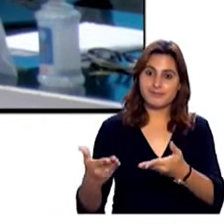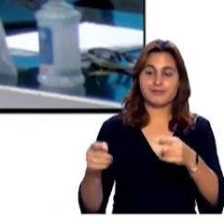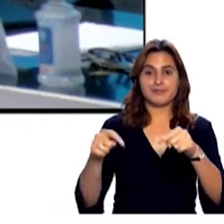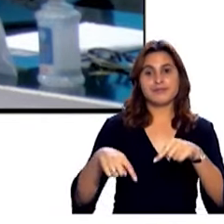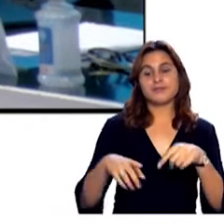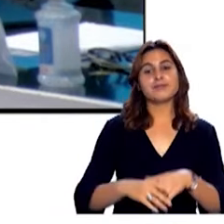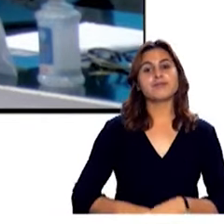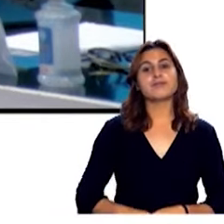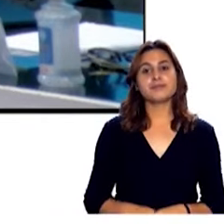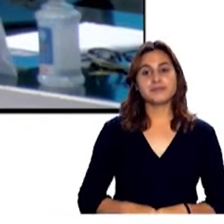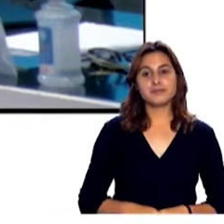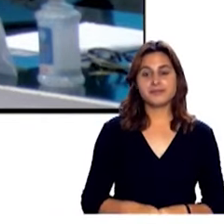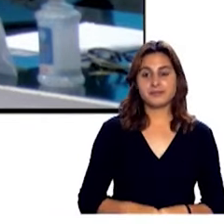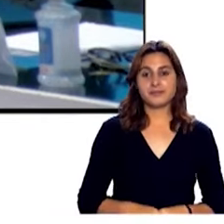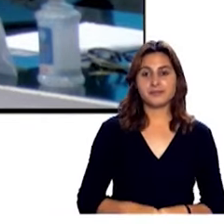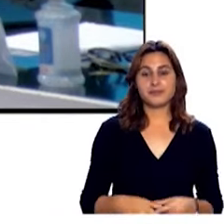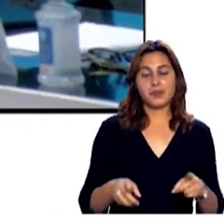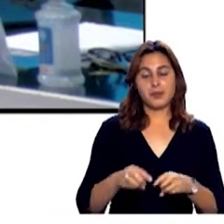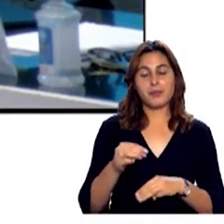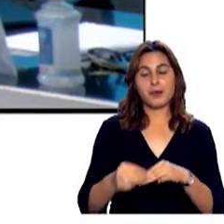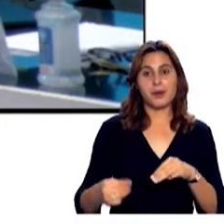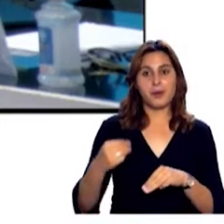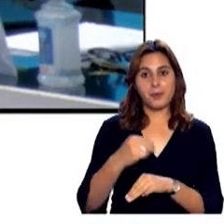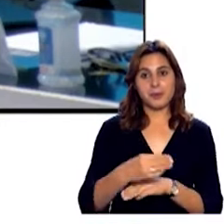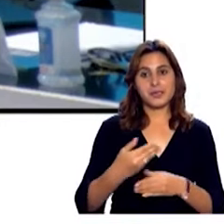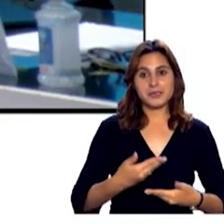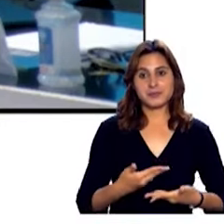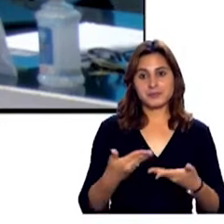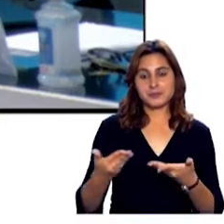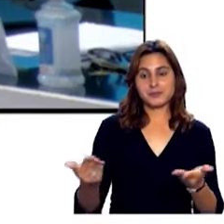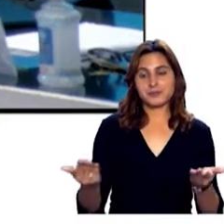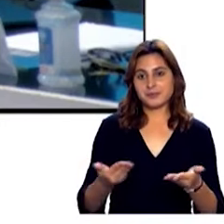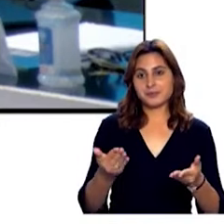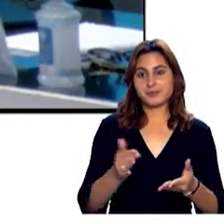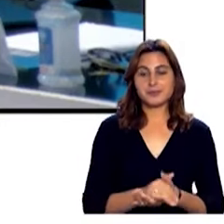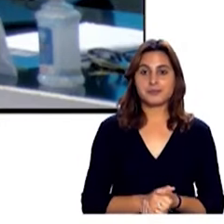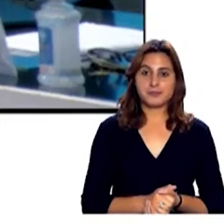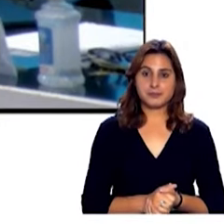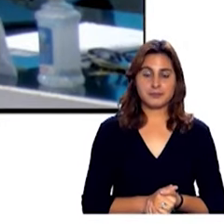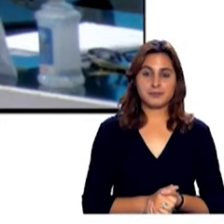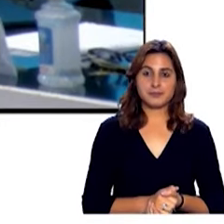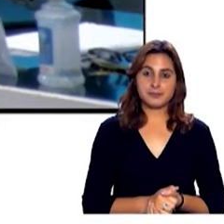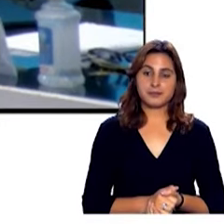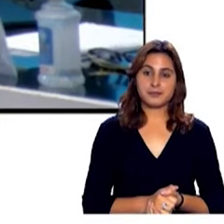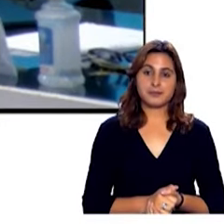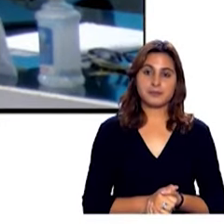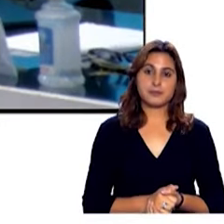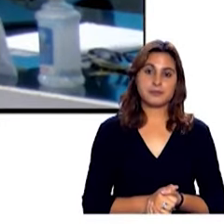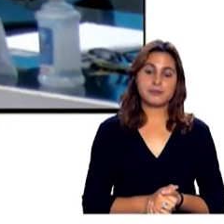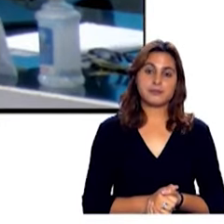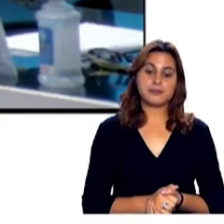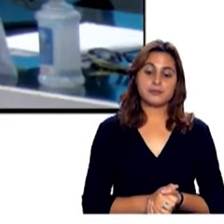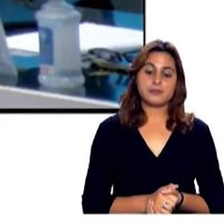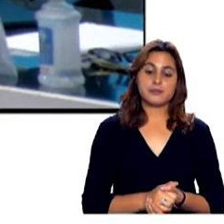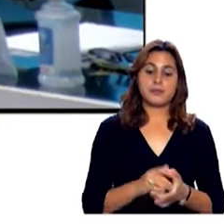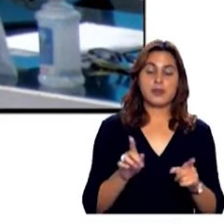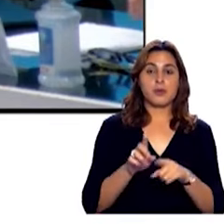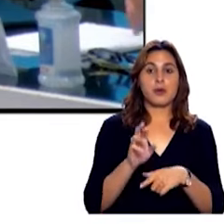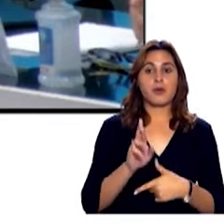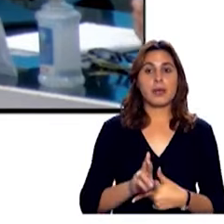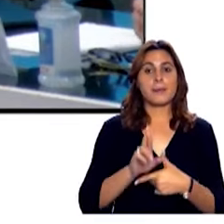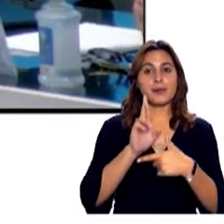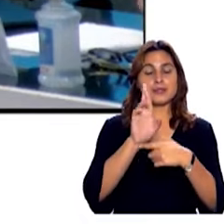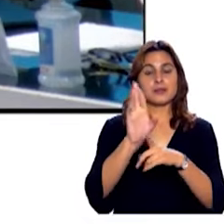soir vous Dire peut-être Pour commencer qu'en tant que que président de la société française